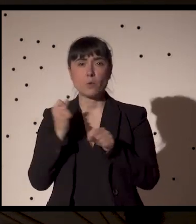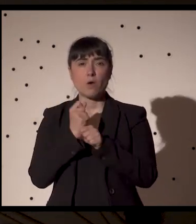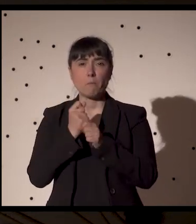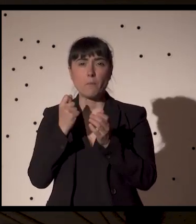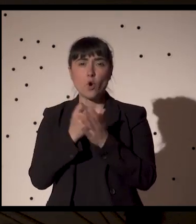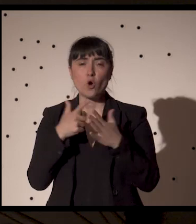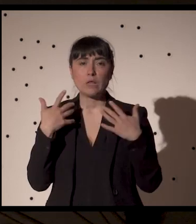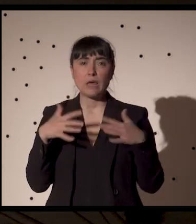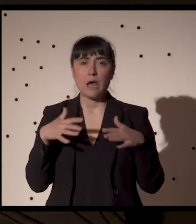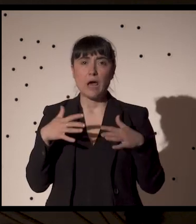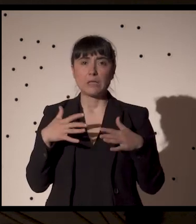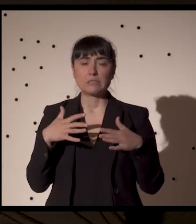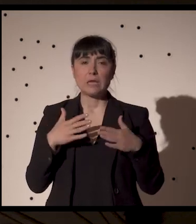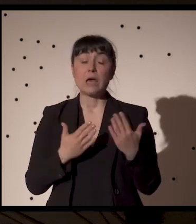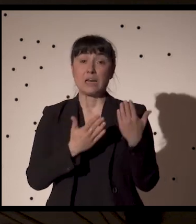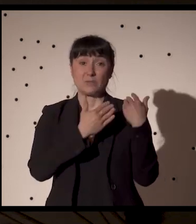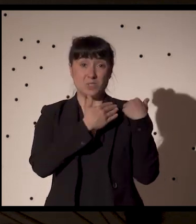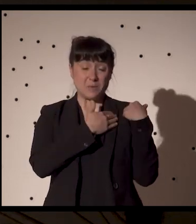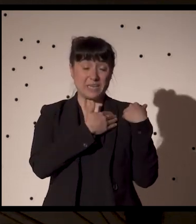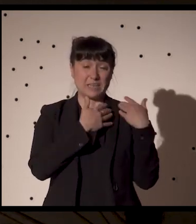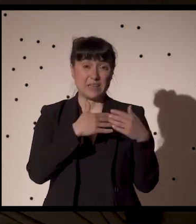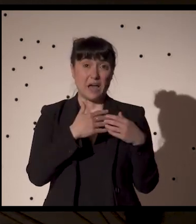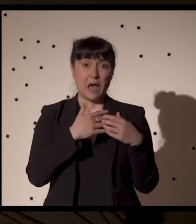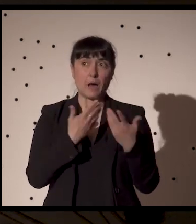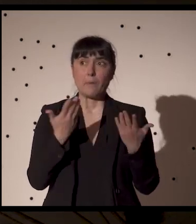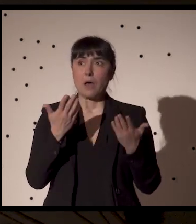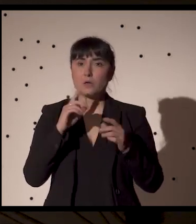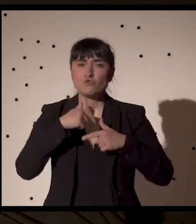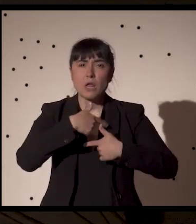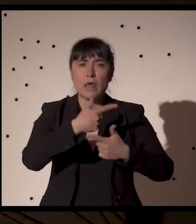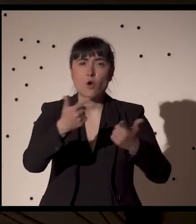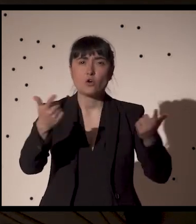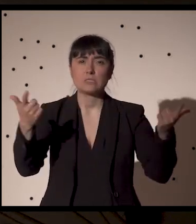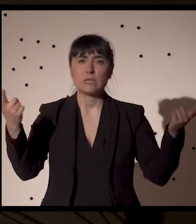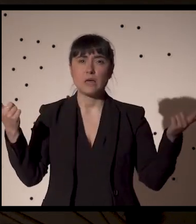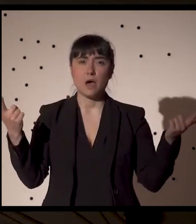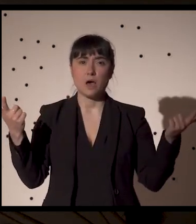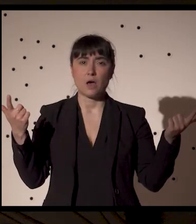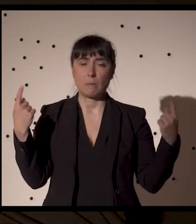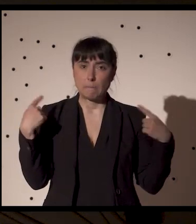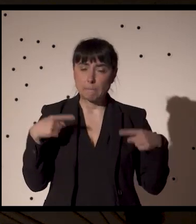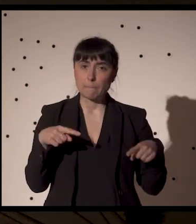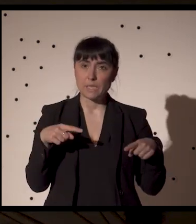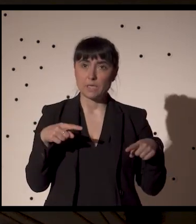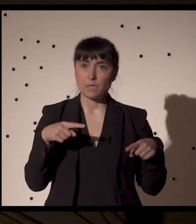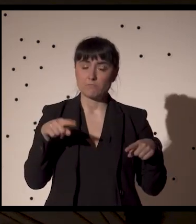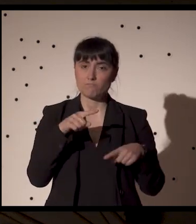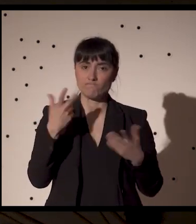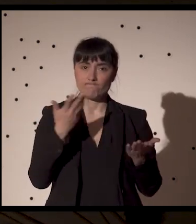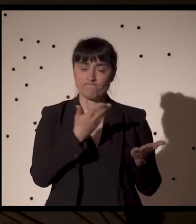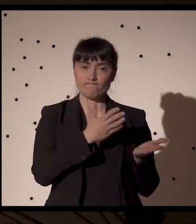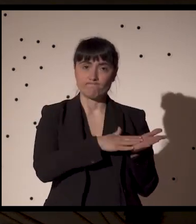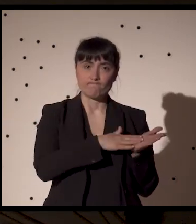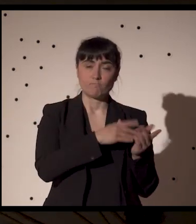di responsabilità Insomma di grande generosità pubblica e quindi questo credo che sia giusto riconoscerlo